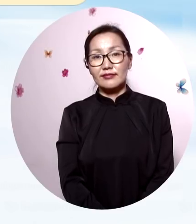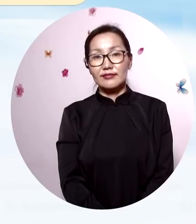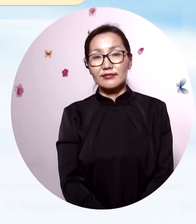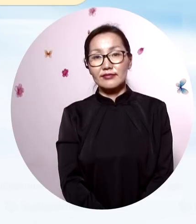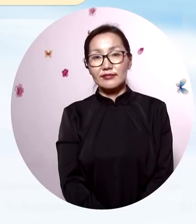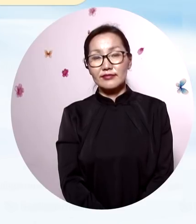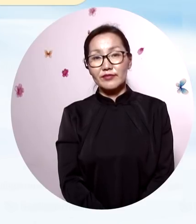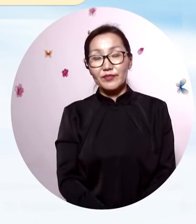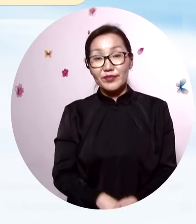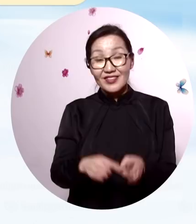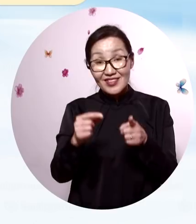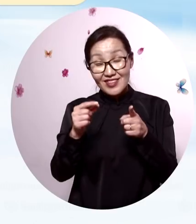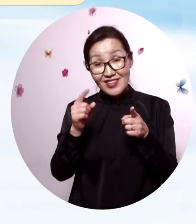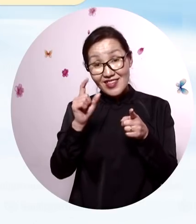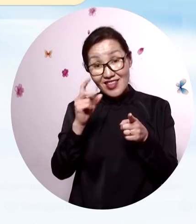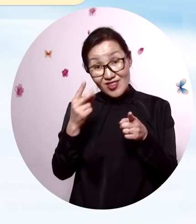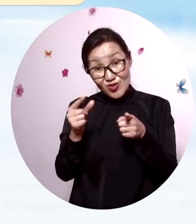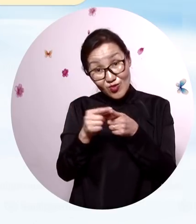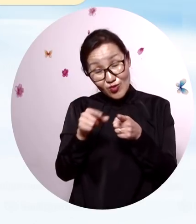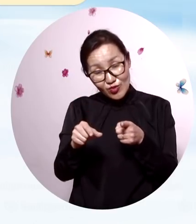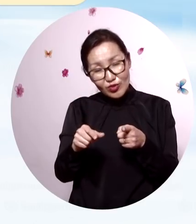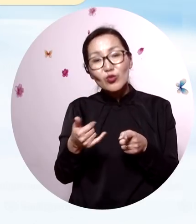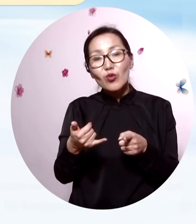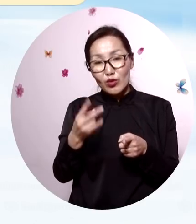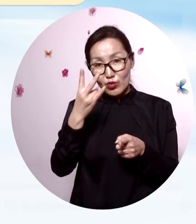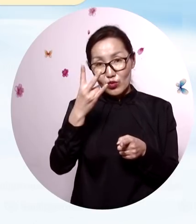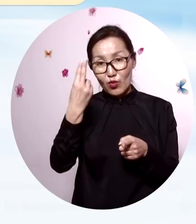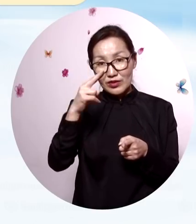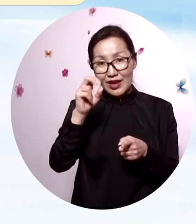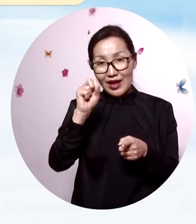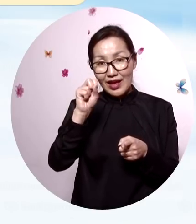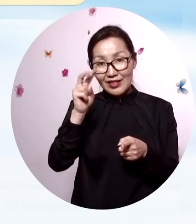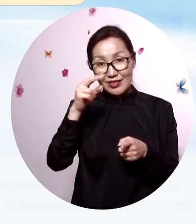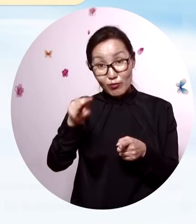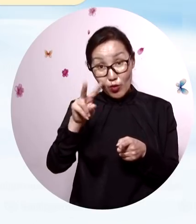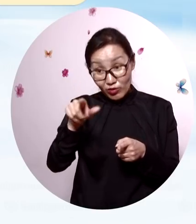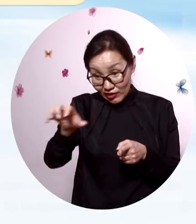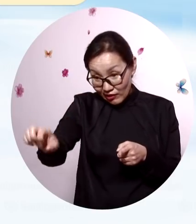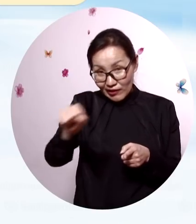За, хэлцүүг маань нүд алтан гэж гарч харж байгаа. Нүд алтан.